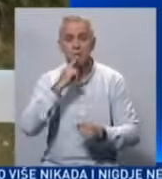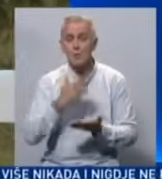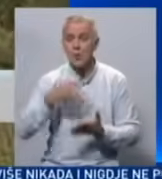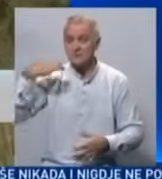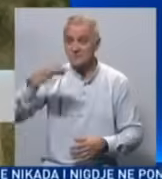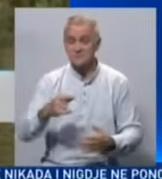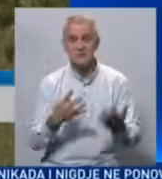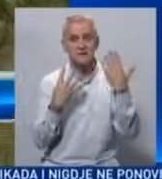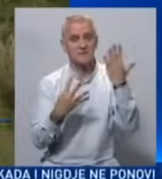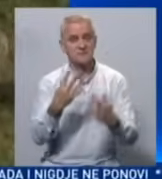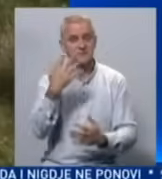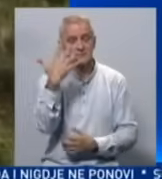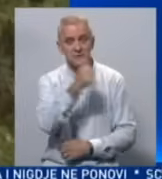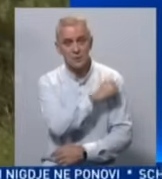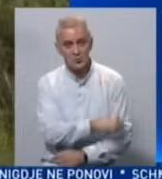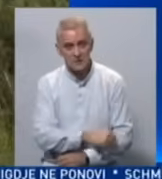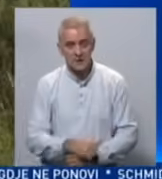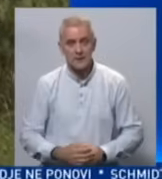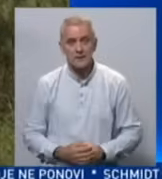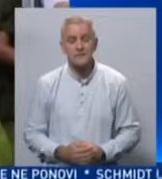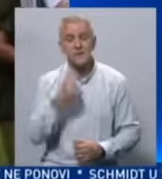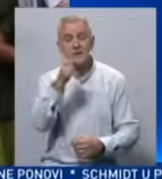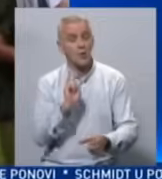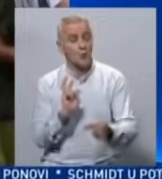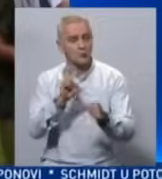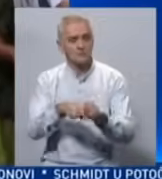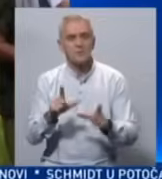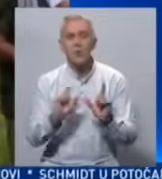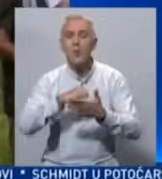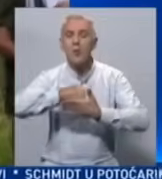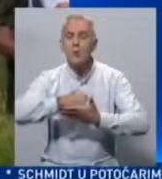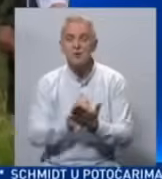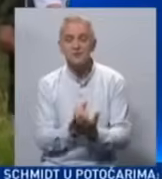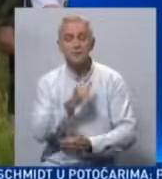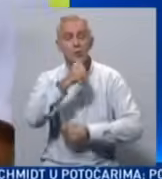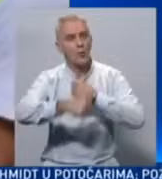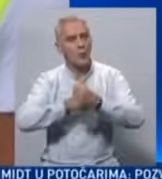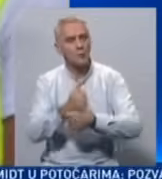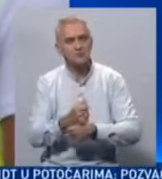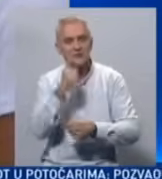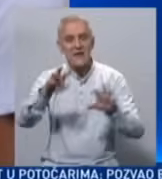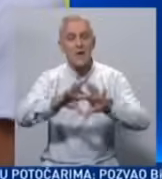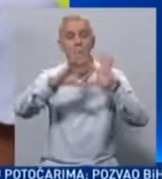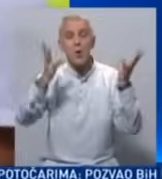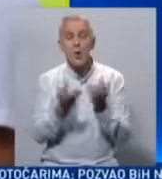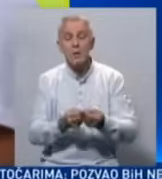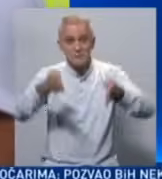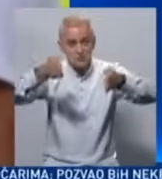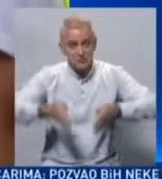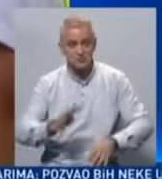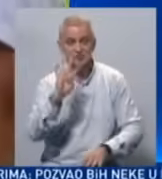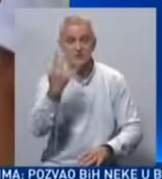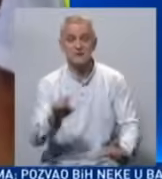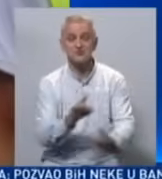Srebrenici 1995. godine i učestvovali u obilježavanju godišnjice kao i kolektivnoj dženazi 14